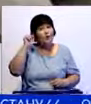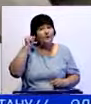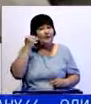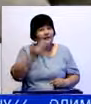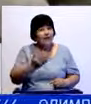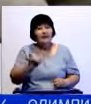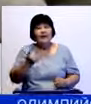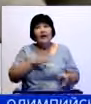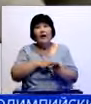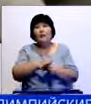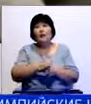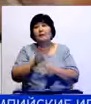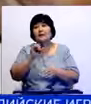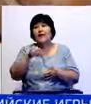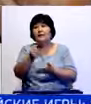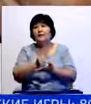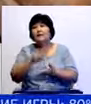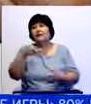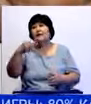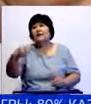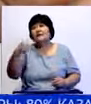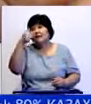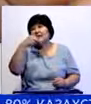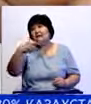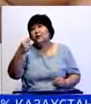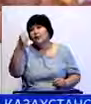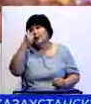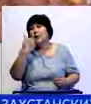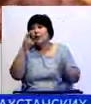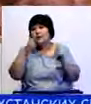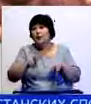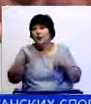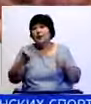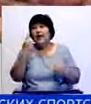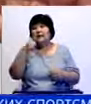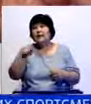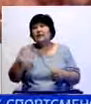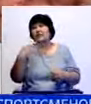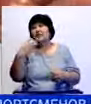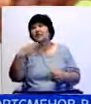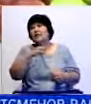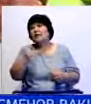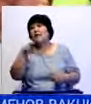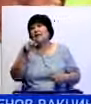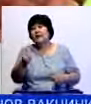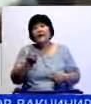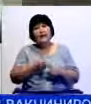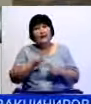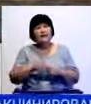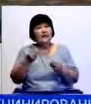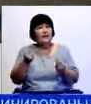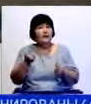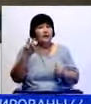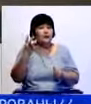Узбекистаном. На пополнение стабфонда на 2020-2021 годы предусмотрено 1,4 миллиарда тенге. Из этих